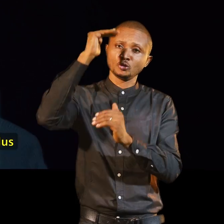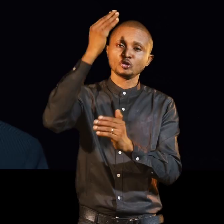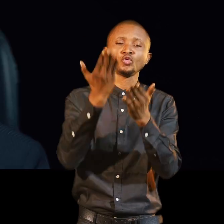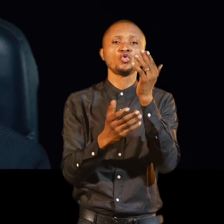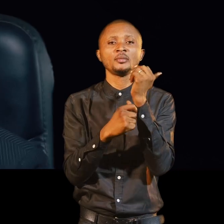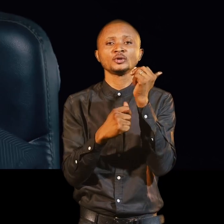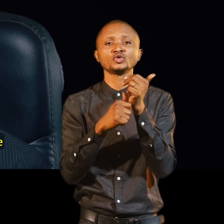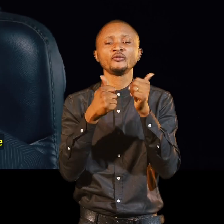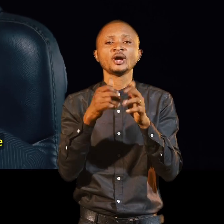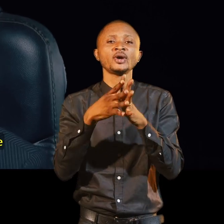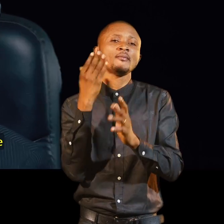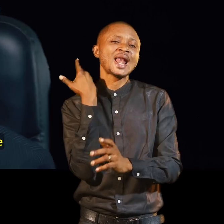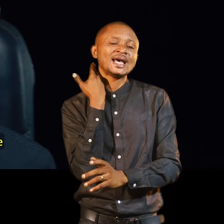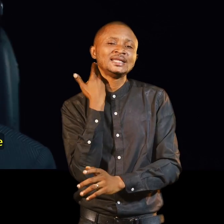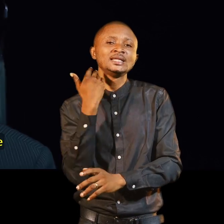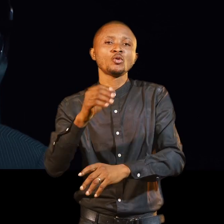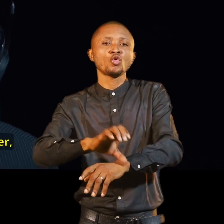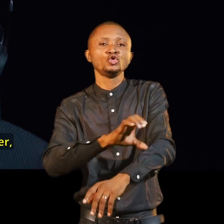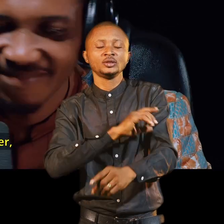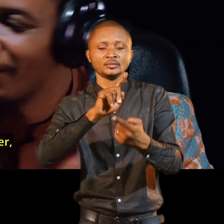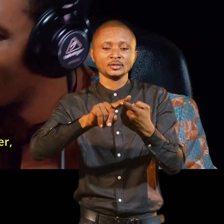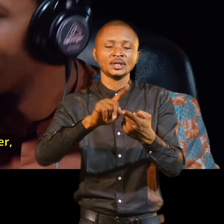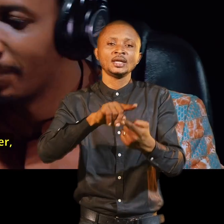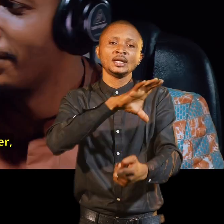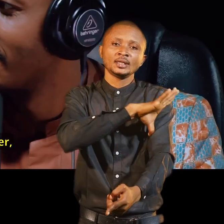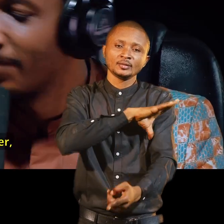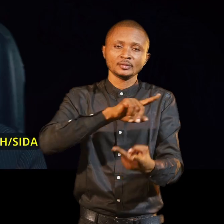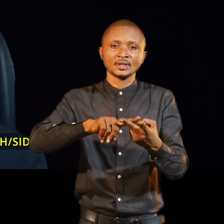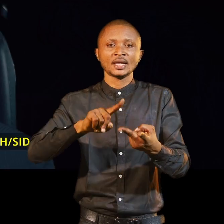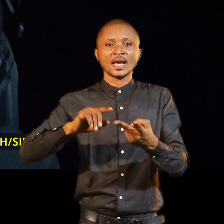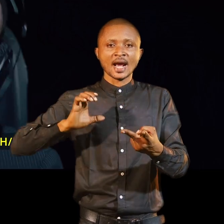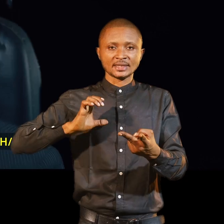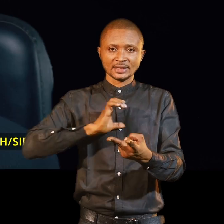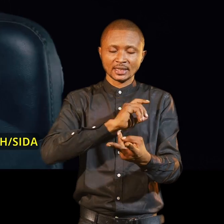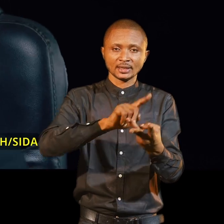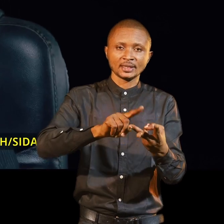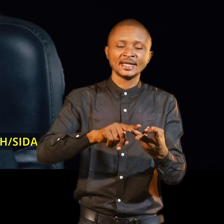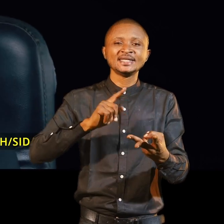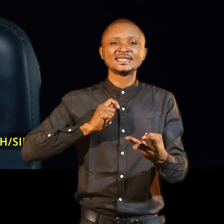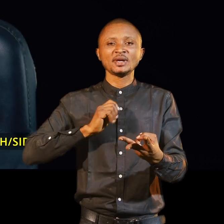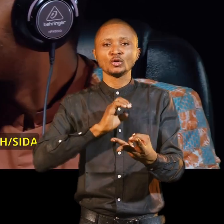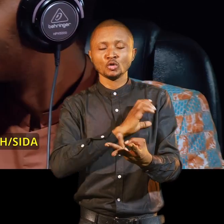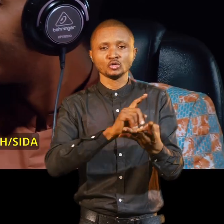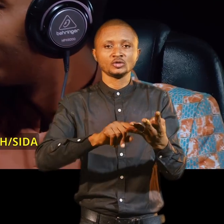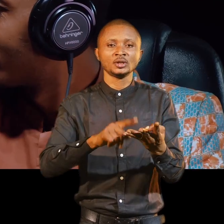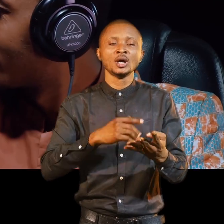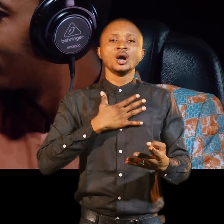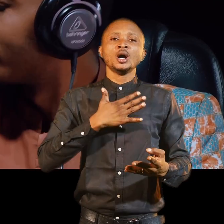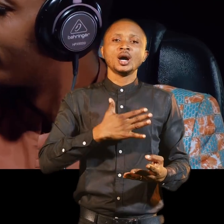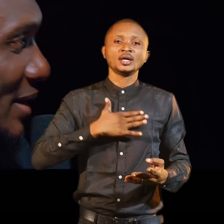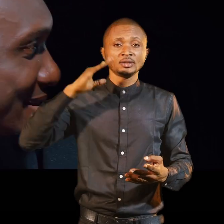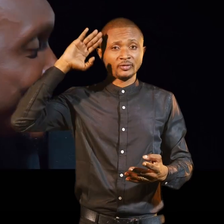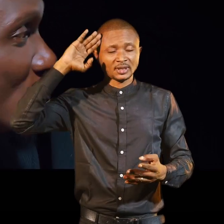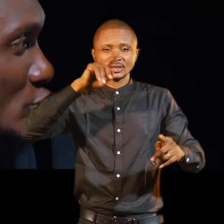bitanu toni pamutu. Bantu bajine masama makole bumu jidwendu lwa mashi. Anye hypertension, diabete, cancer, anemie, SS, tuberculose,